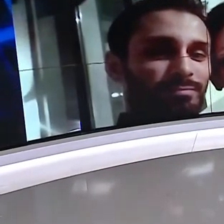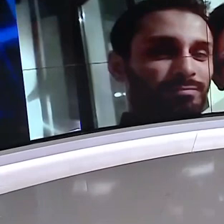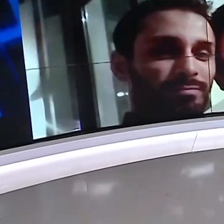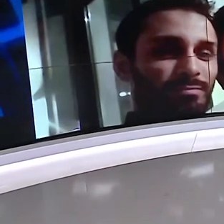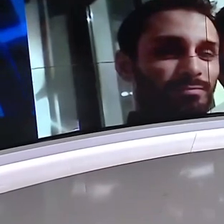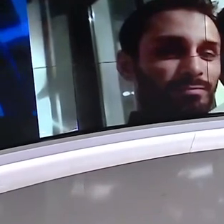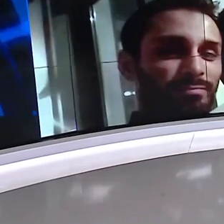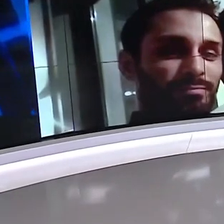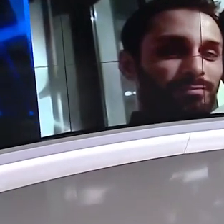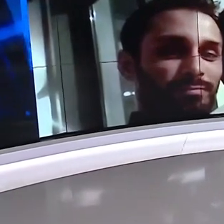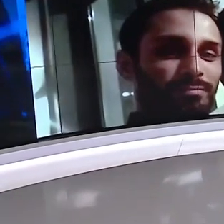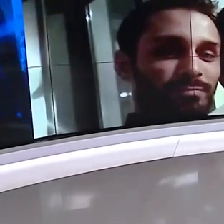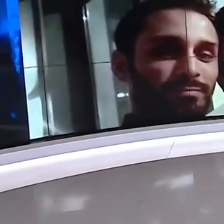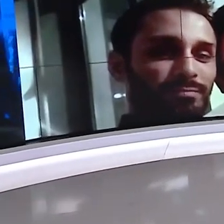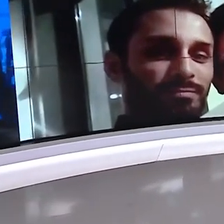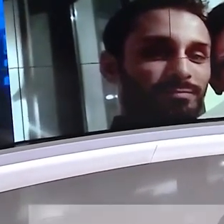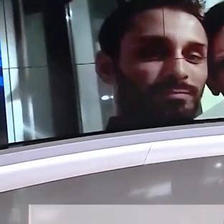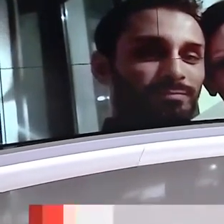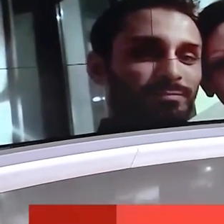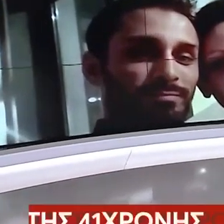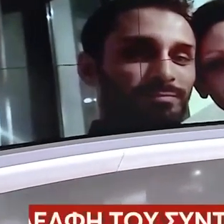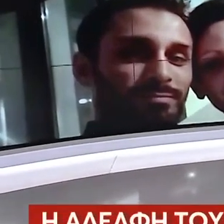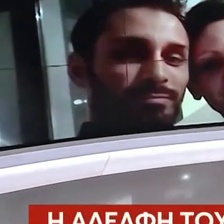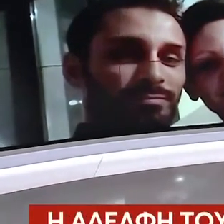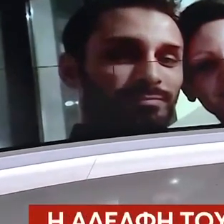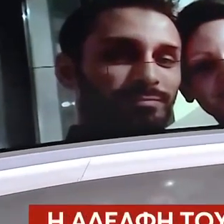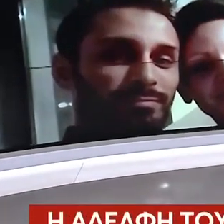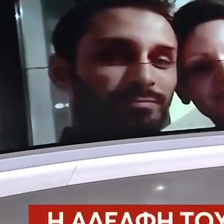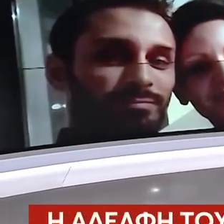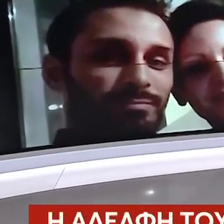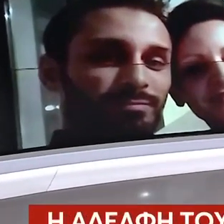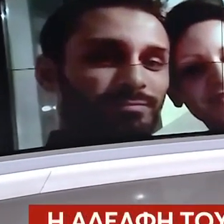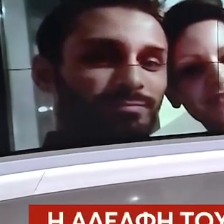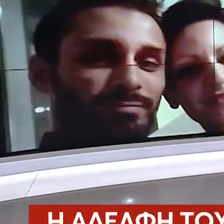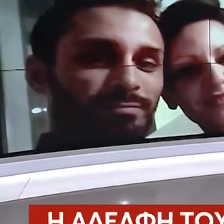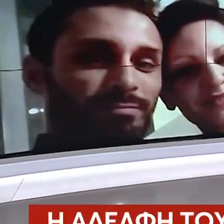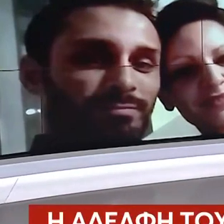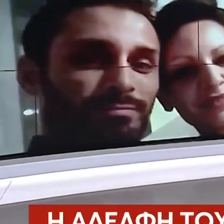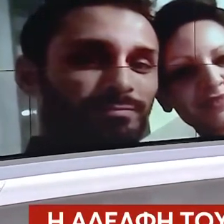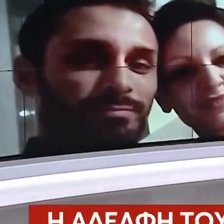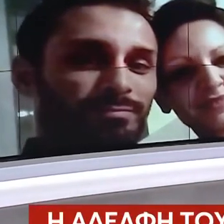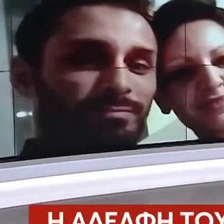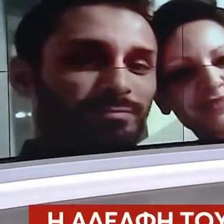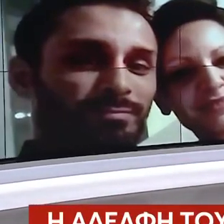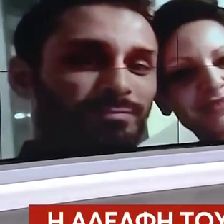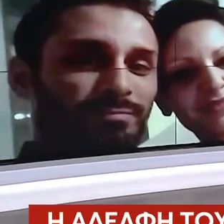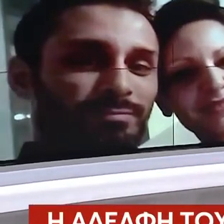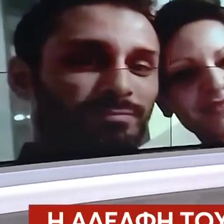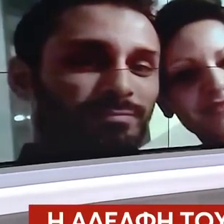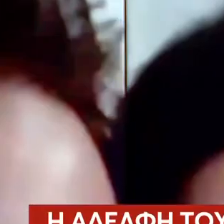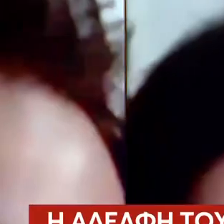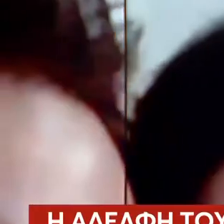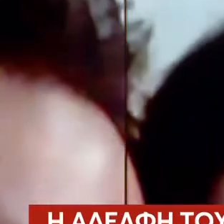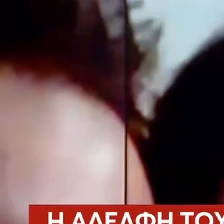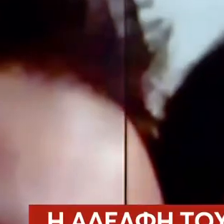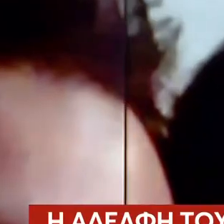εντοπίσει την αδερφή του συγκεκριμένου φερόμενου ως δράστη. Η οποία τον έχει καταγγείλει πολλά. Τον έχει καταγγείλει 9 φορές. Την